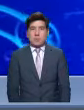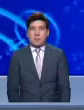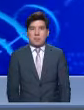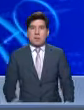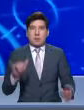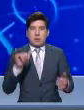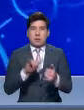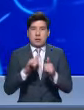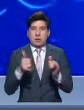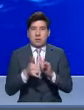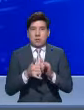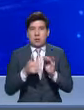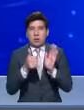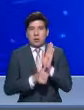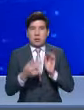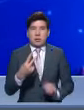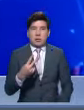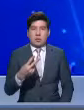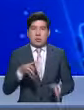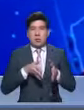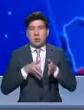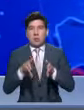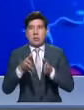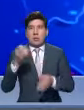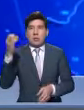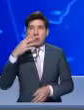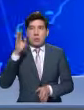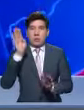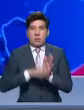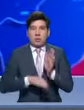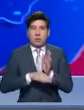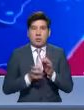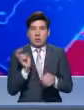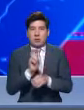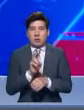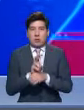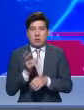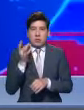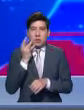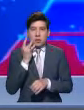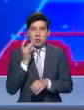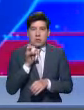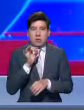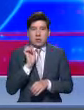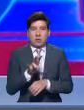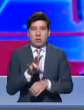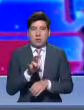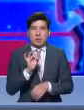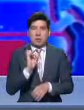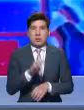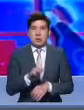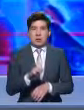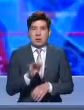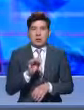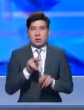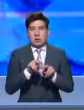Өскеменде 62 көшенің тұрғындары жарықсыз отыр. Қалалық әкімдіктің табалдырығын тоздырған тұрғындар мардымды жауап болмаған соң Аманат партиясының